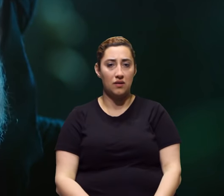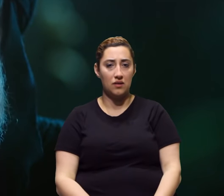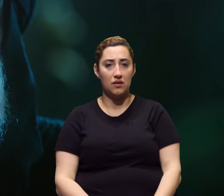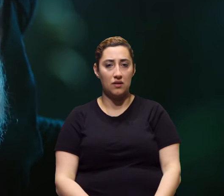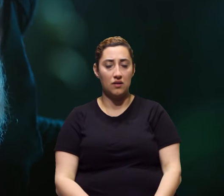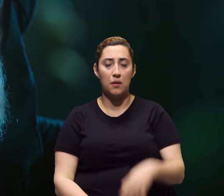Başım açık.